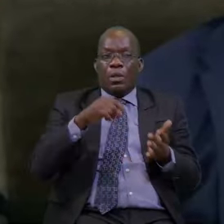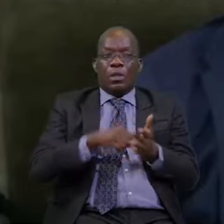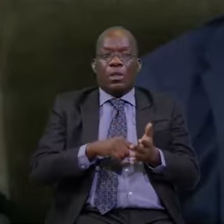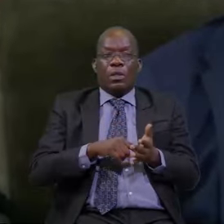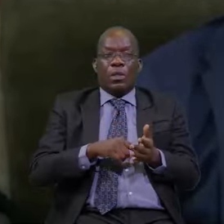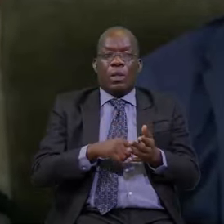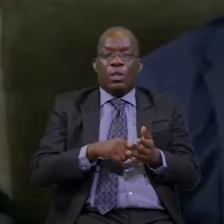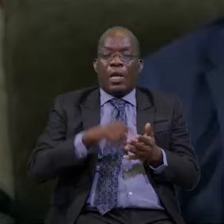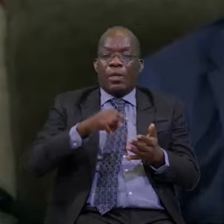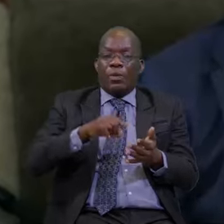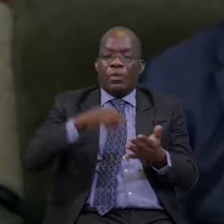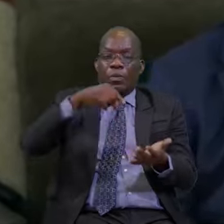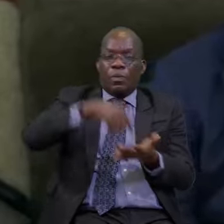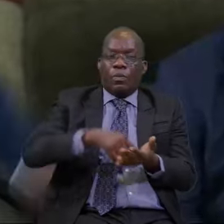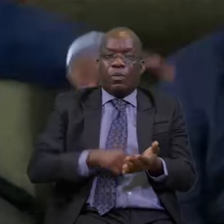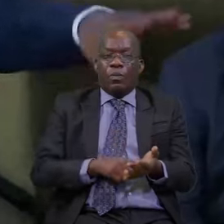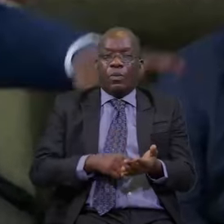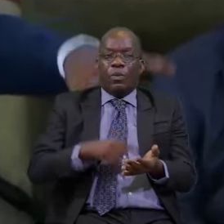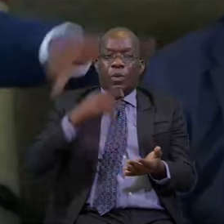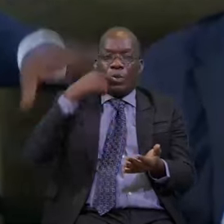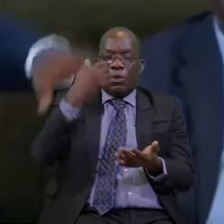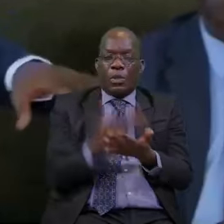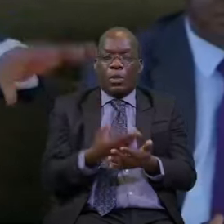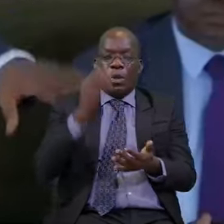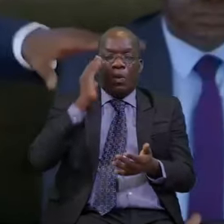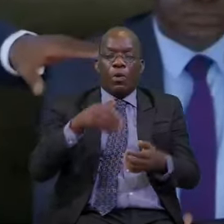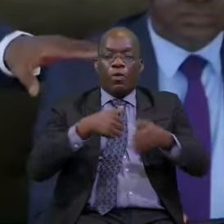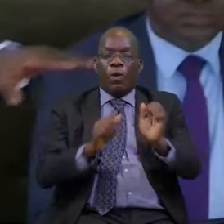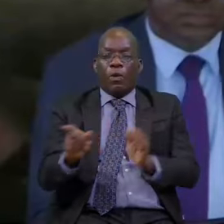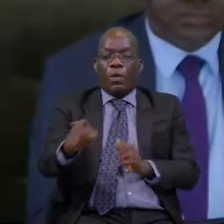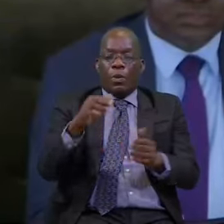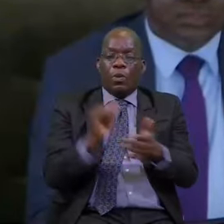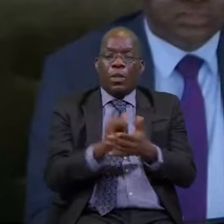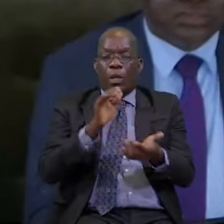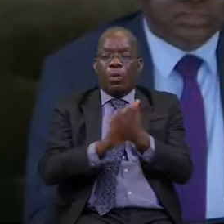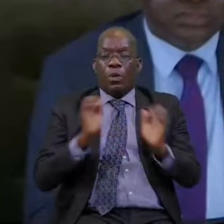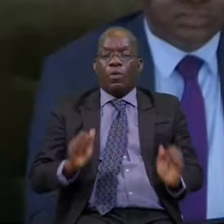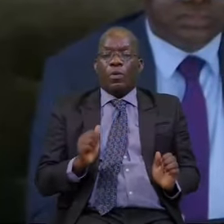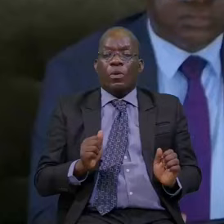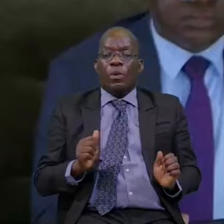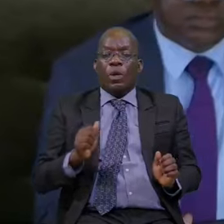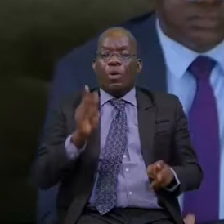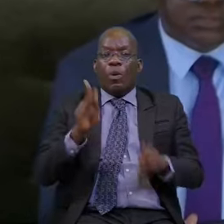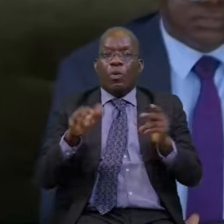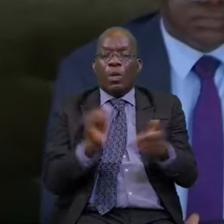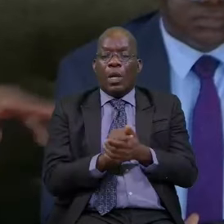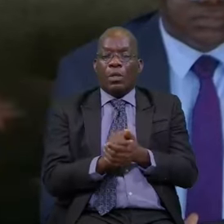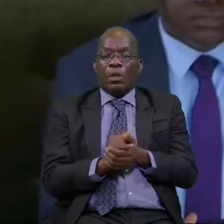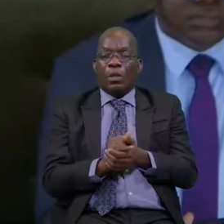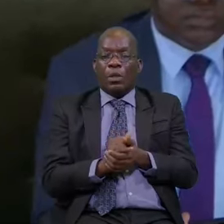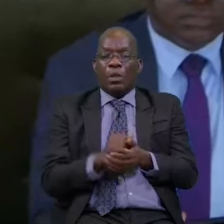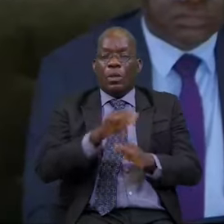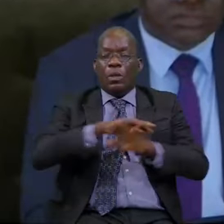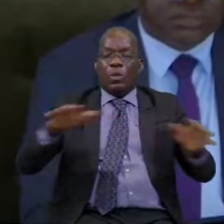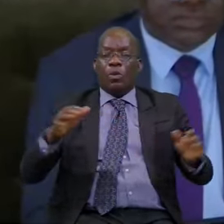les miracles qui accompagneront ceux qui auront cru. Ce qui suit ceux qui ne croient pas,